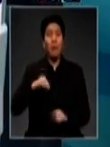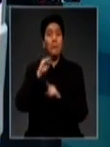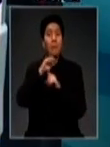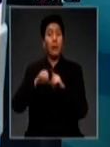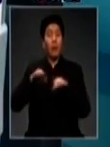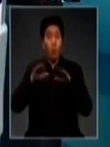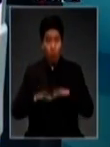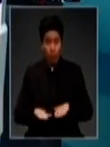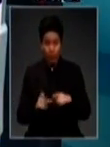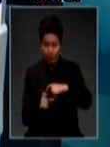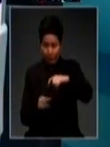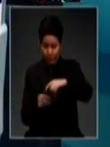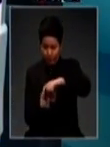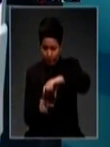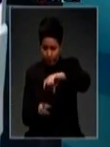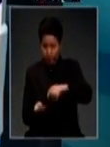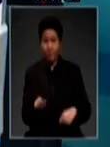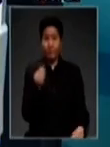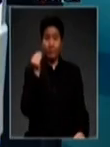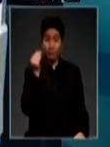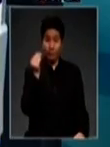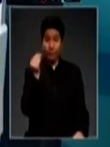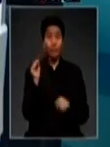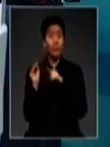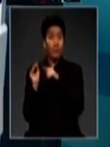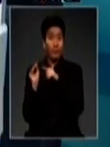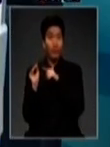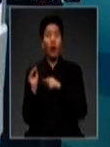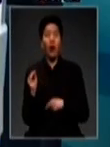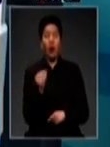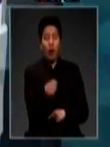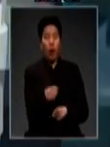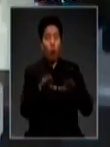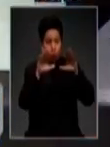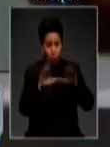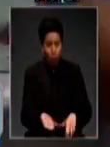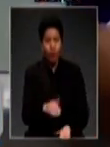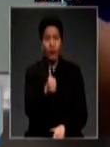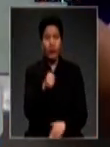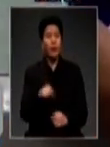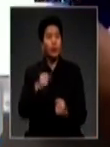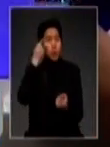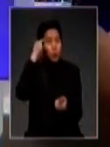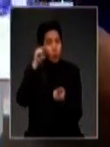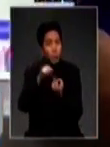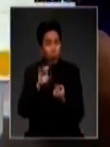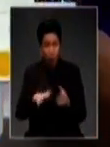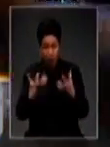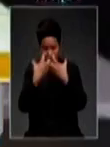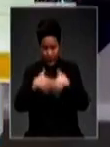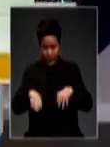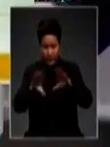ใบส่วนลดก็จะออกมาตรงนี้ครับนำเจ้าใบนี้ไปใช้เป็นส่วนลดได้ครับ แต่จุดประสงค์หลักของเจ้าคีออสตัว